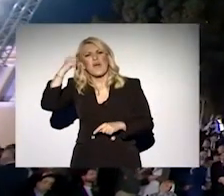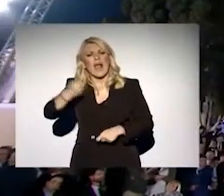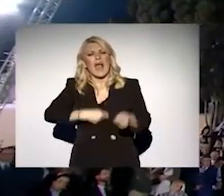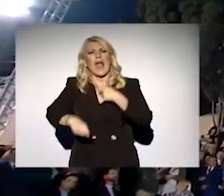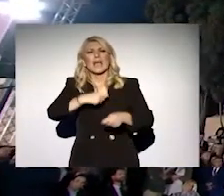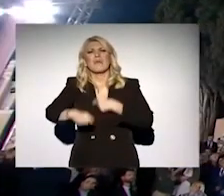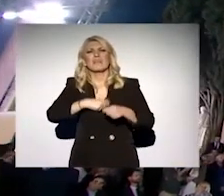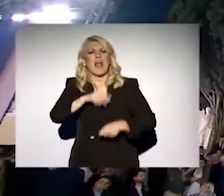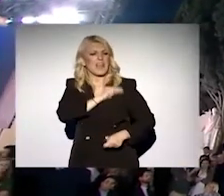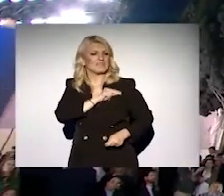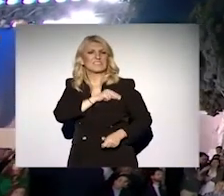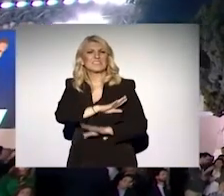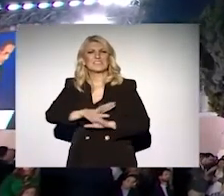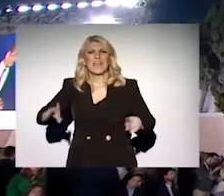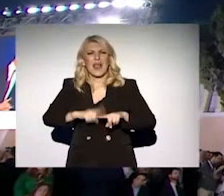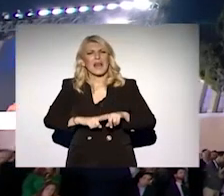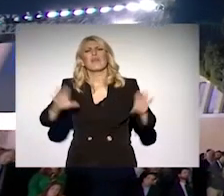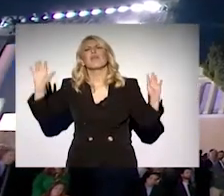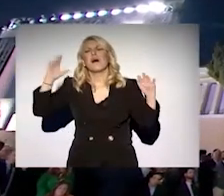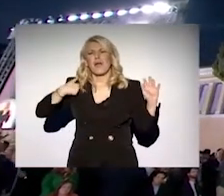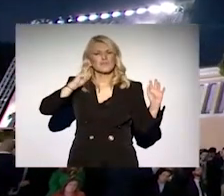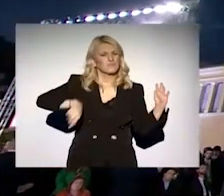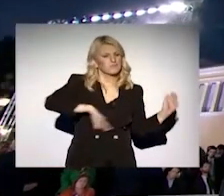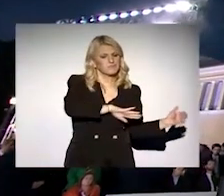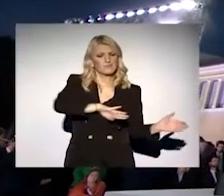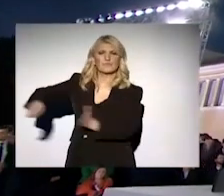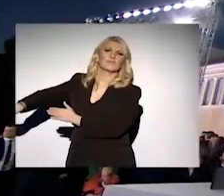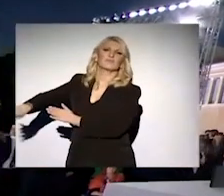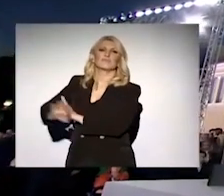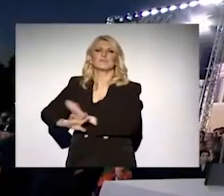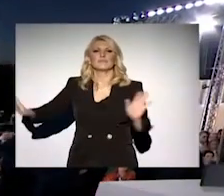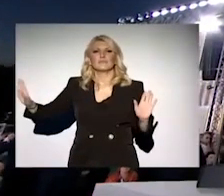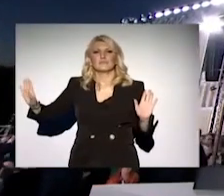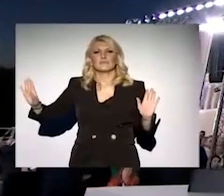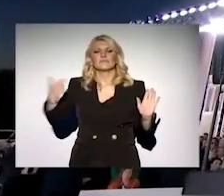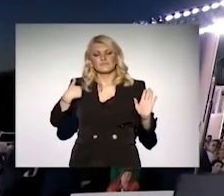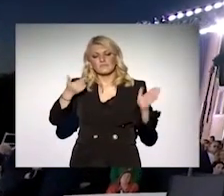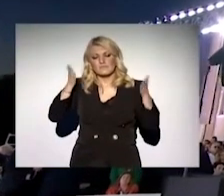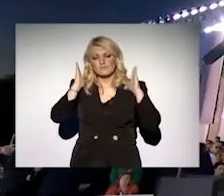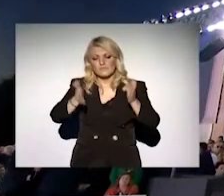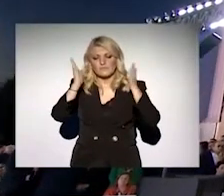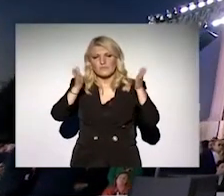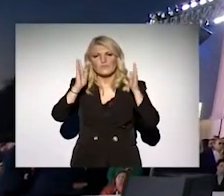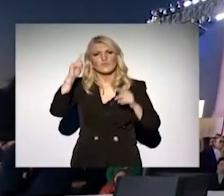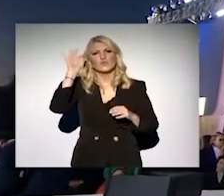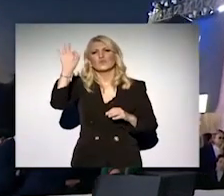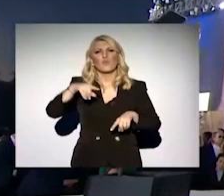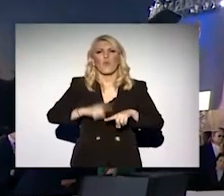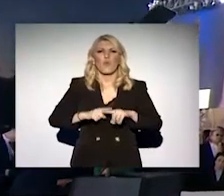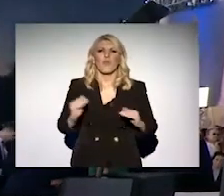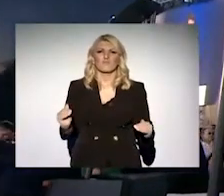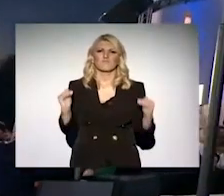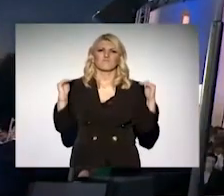σας. Ναι. Καλησπέρα. Καταρχάς, ξεκινάω από το πρώτο, από το μεγάλο, από το σημαντικό. Πράγματι,